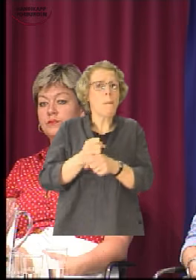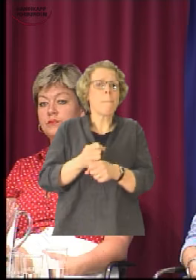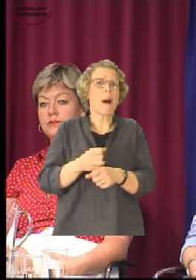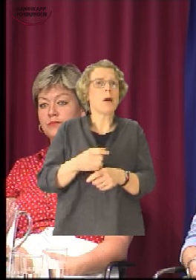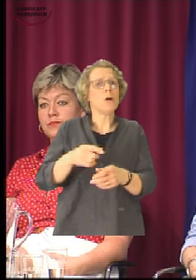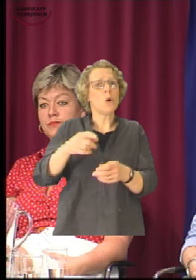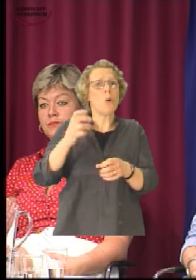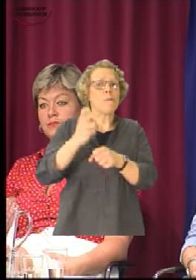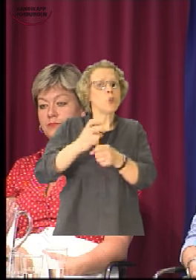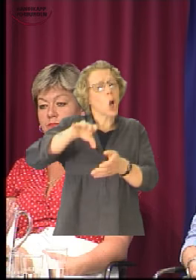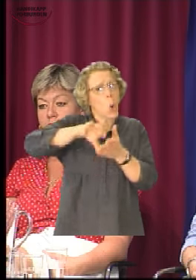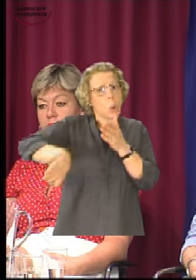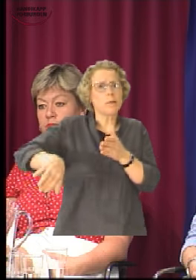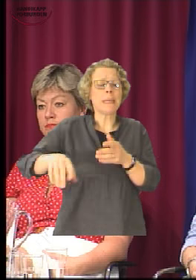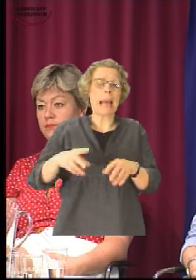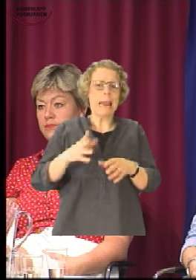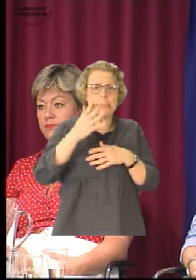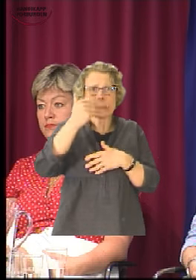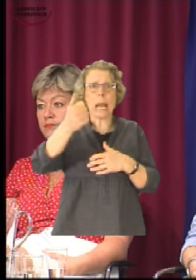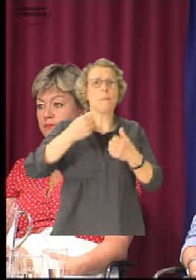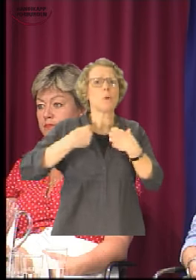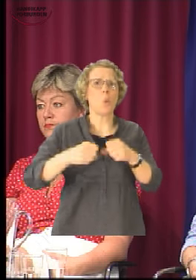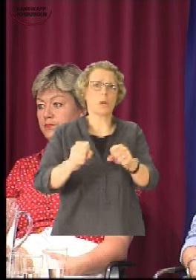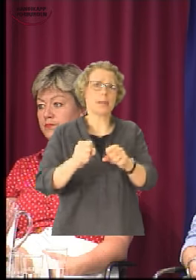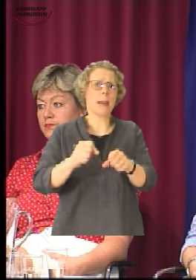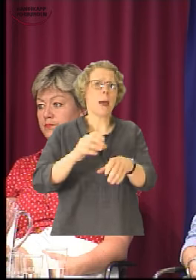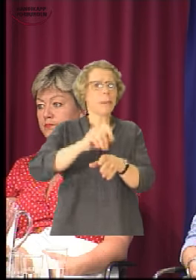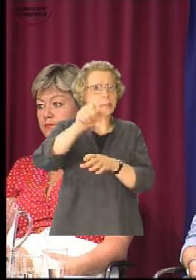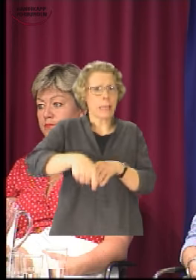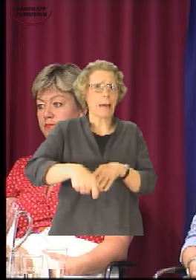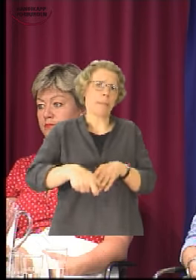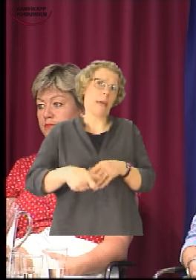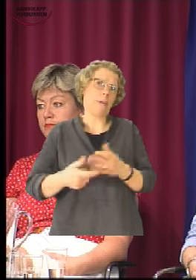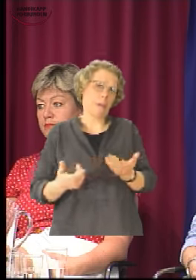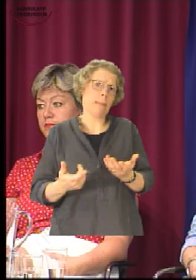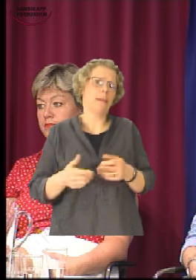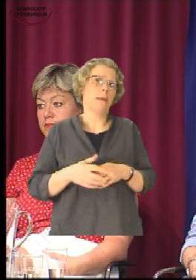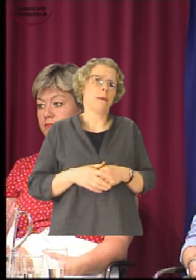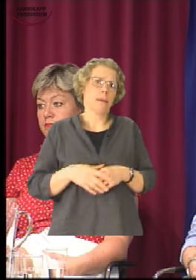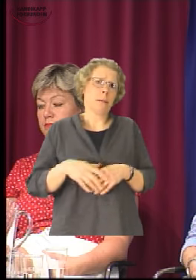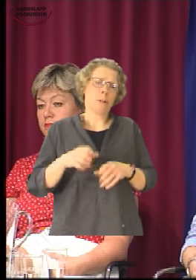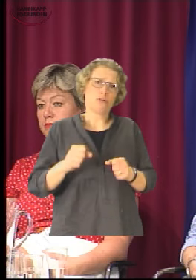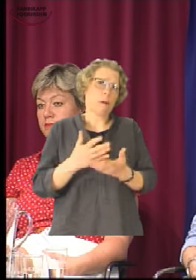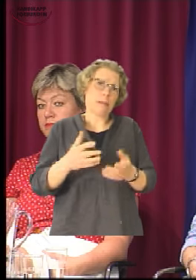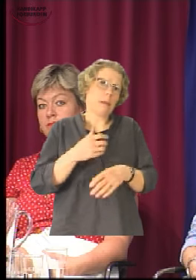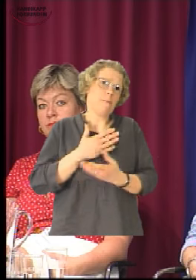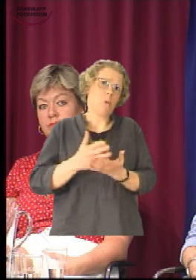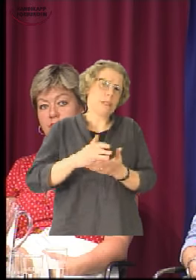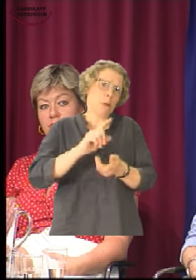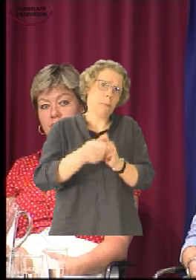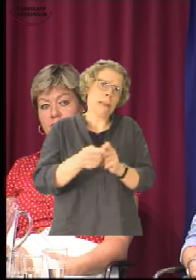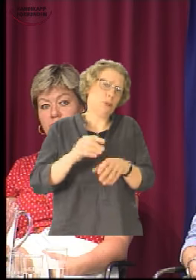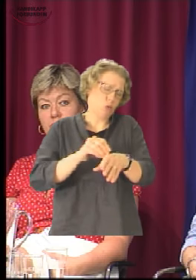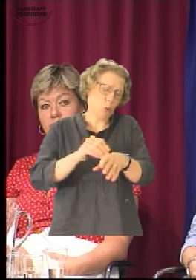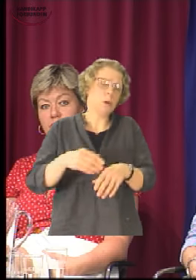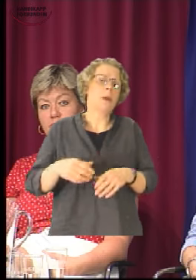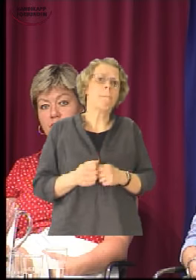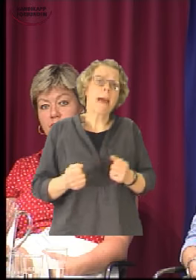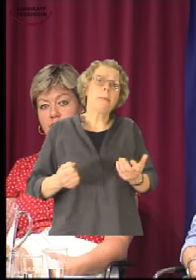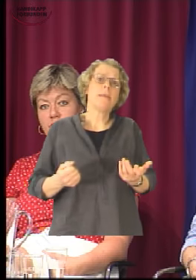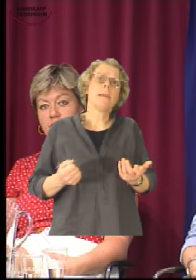snabbt åtgärda att patienten blir frisk. Men sen är det ju också jätteviktigt att den